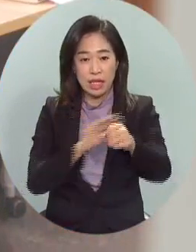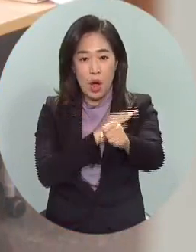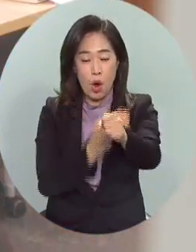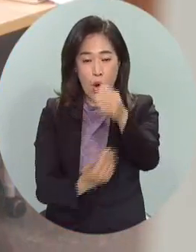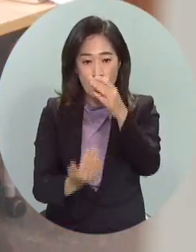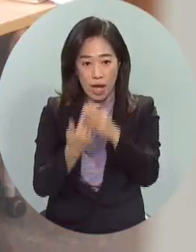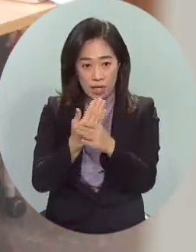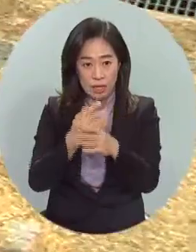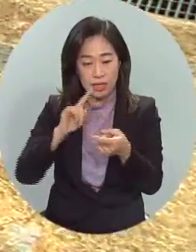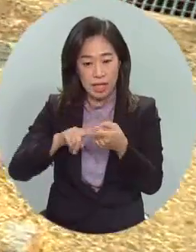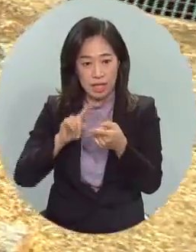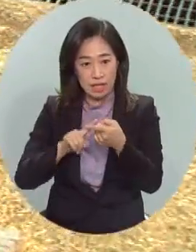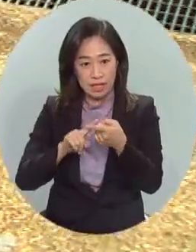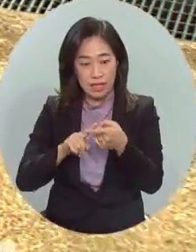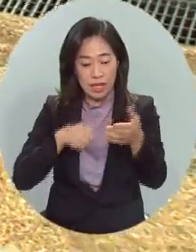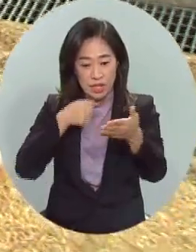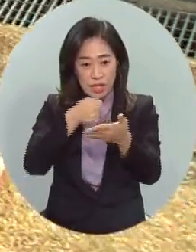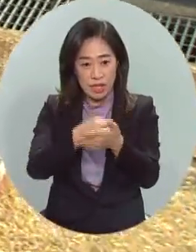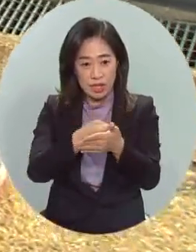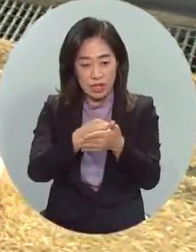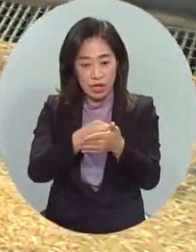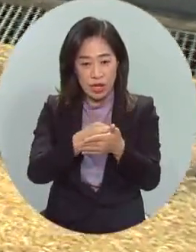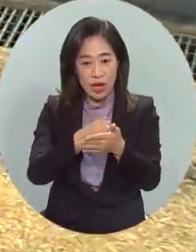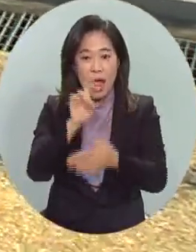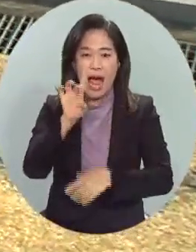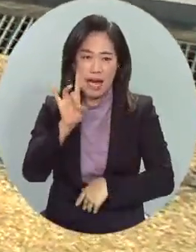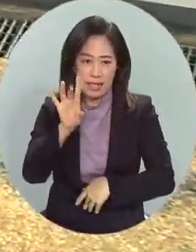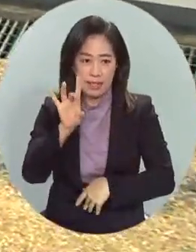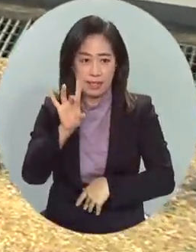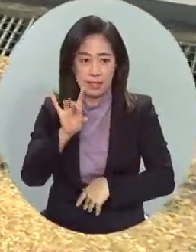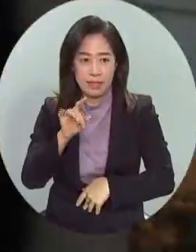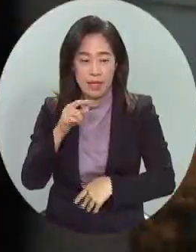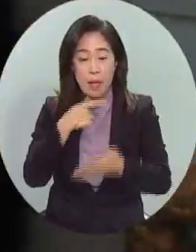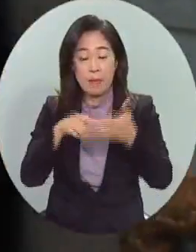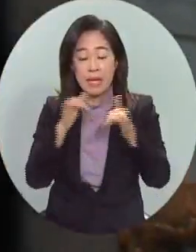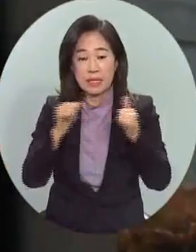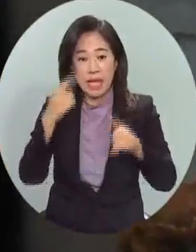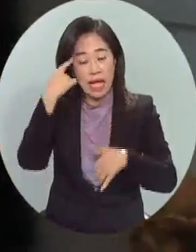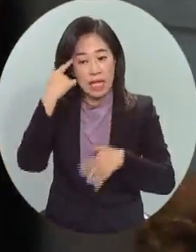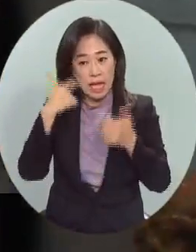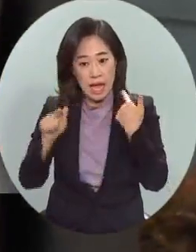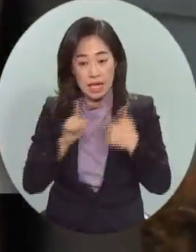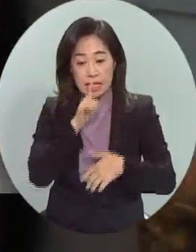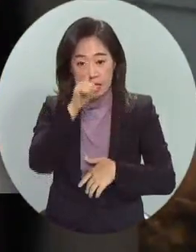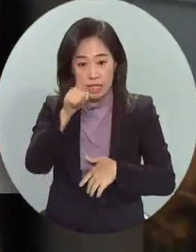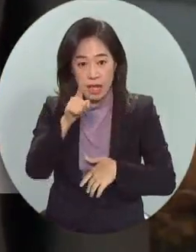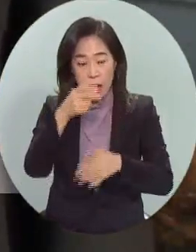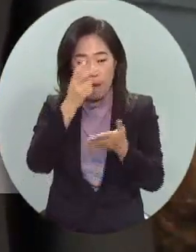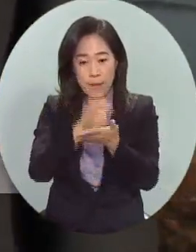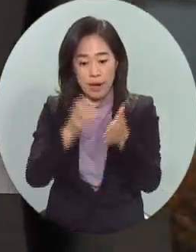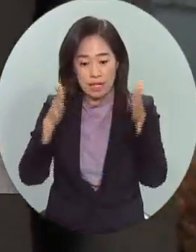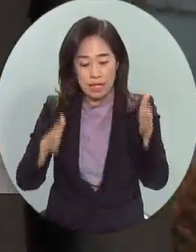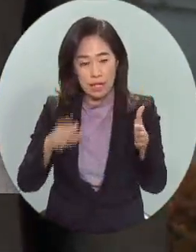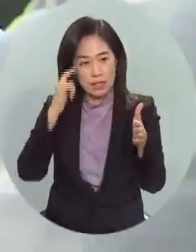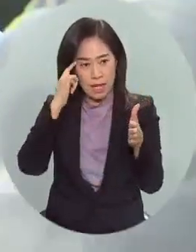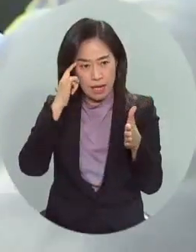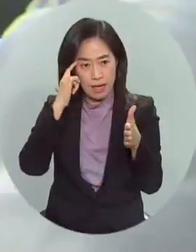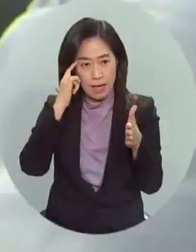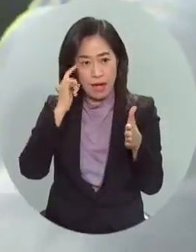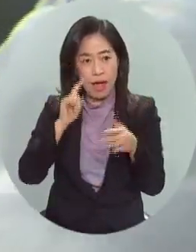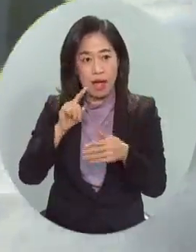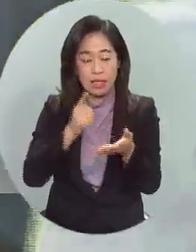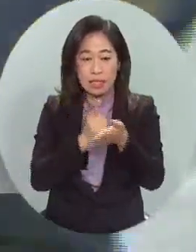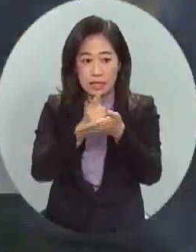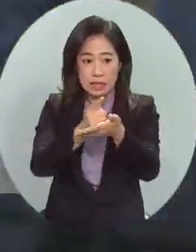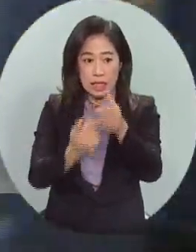규명 결정이 난 사건은 단 한 건 피해자들이 이의 신청을 할 수 있는 법적 기간을 고려해 신청 사건 132